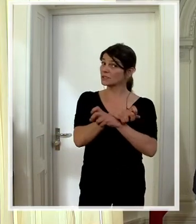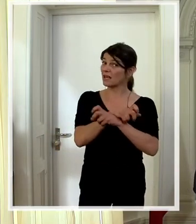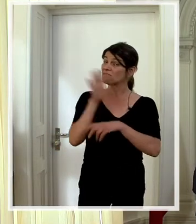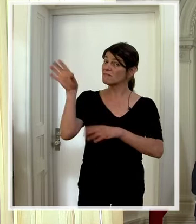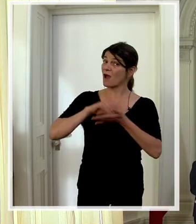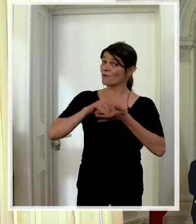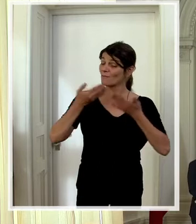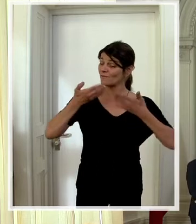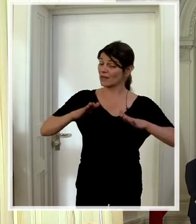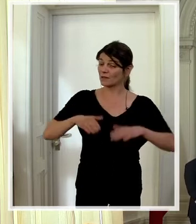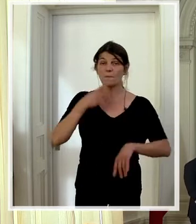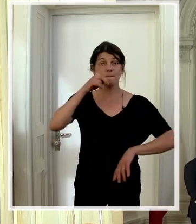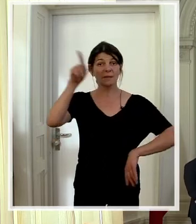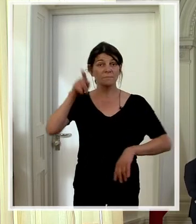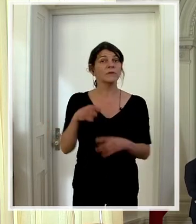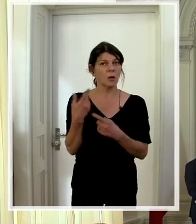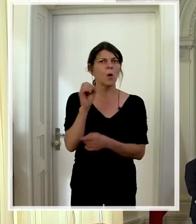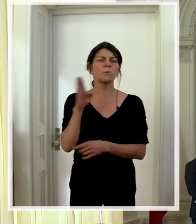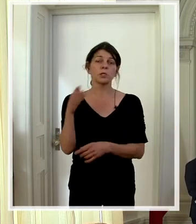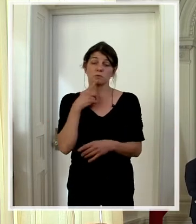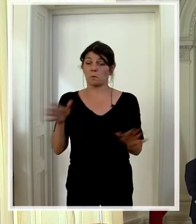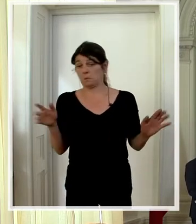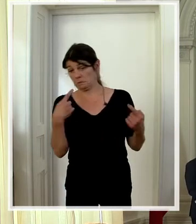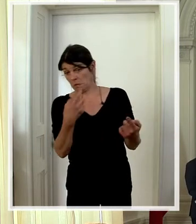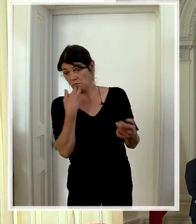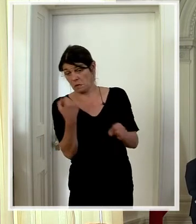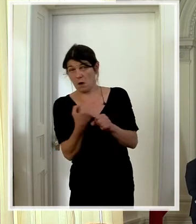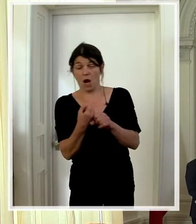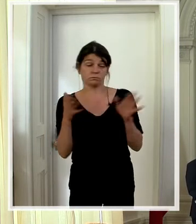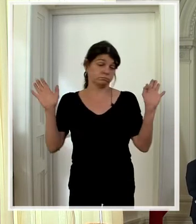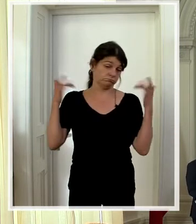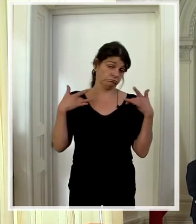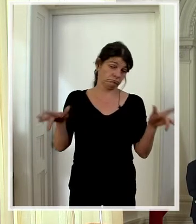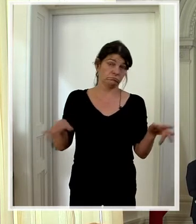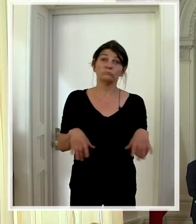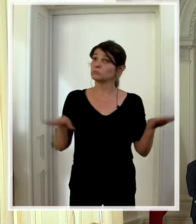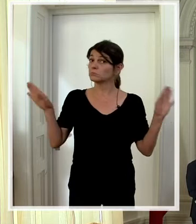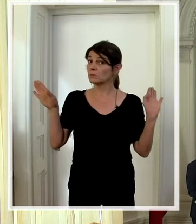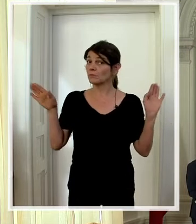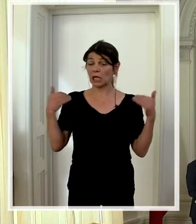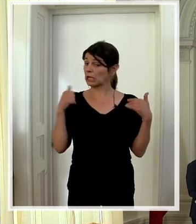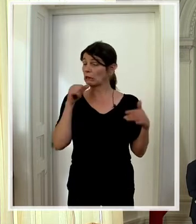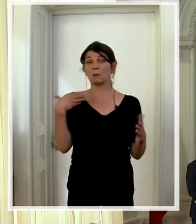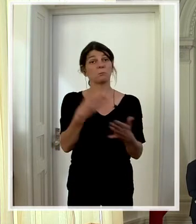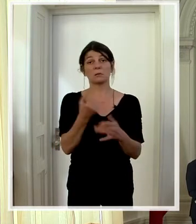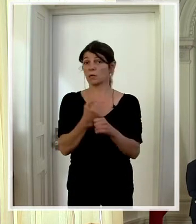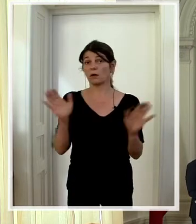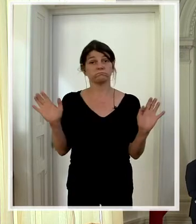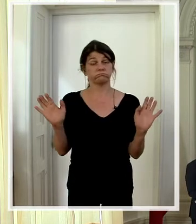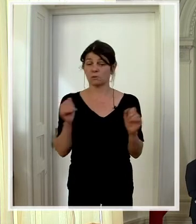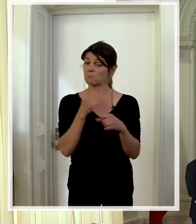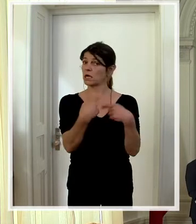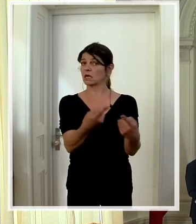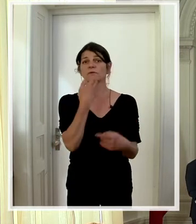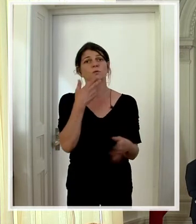ÖBB, dann würde sie sagen, okay, wenn wir jetzt selber das machen wollen, dann tun wir halt uns nicht beteiligen, dann machen wir, was ihr